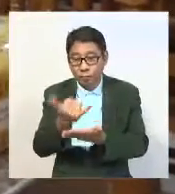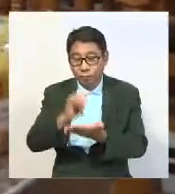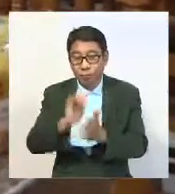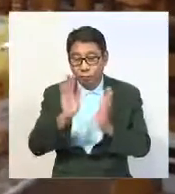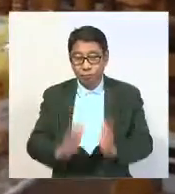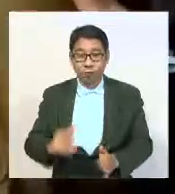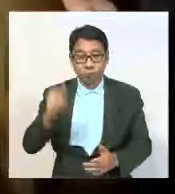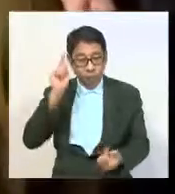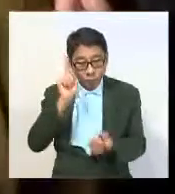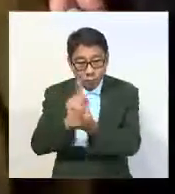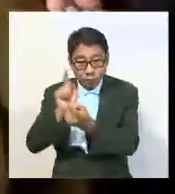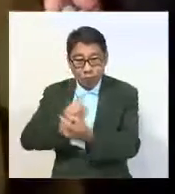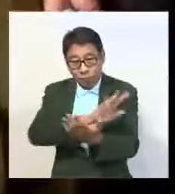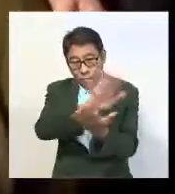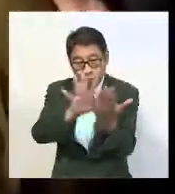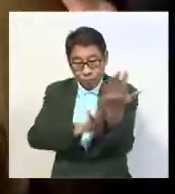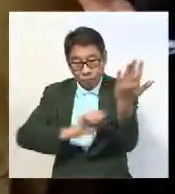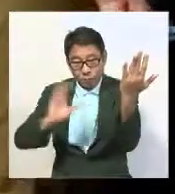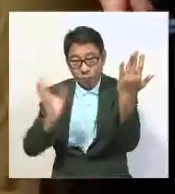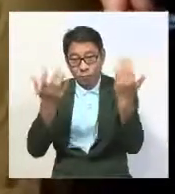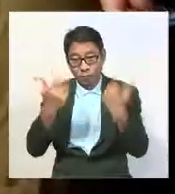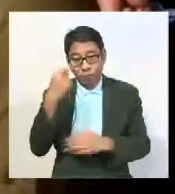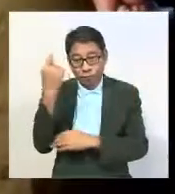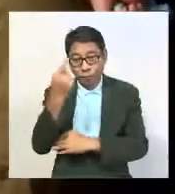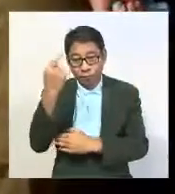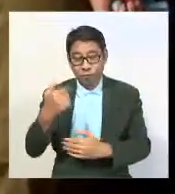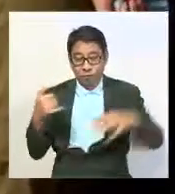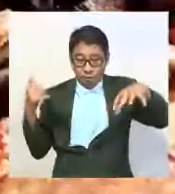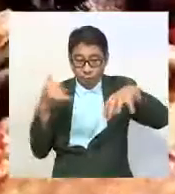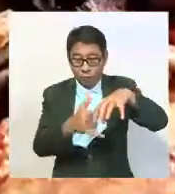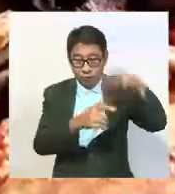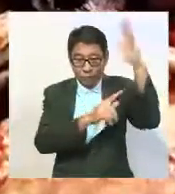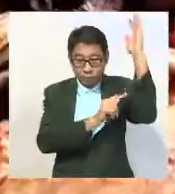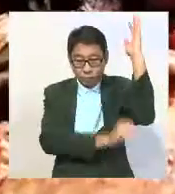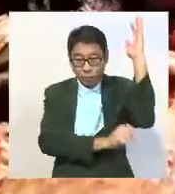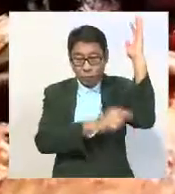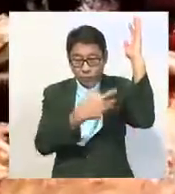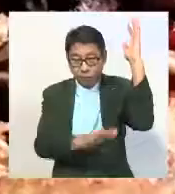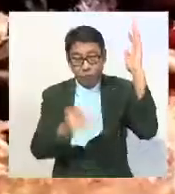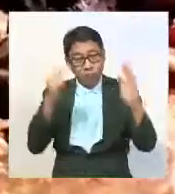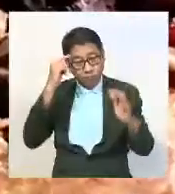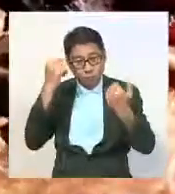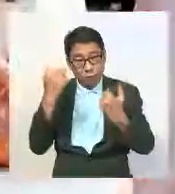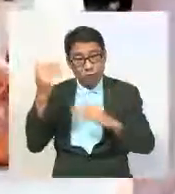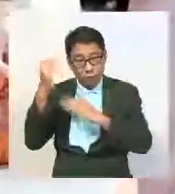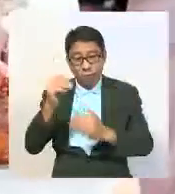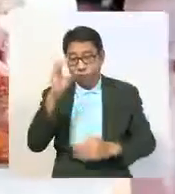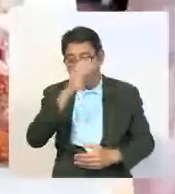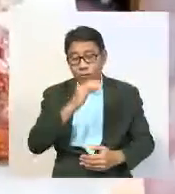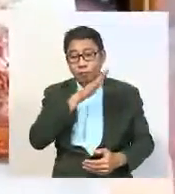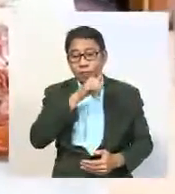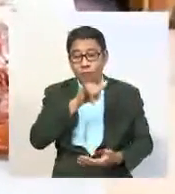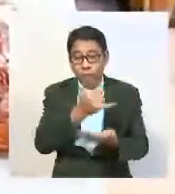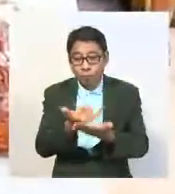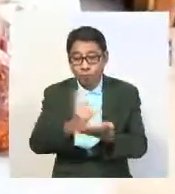ที่รู้จักของคนทั่วประเทศและทั่วโลกนักท่องเที่ยวส่วนใหญ่เมื่อเดินทางมาถึงจังหวัดตรังแล้วจึงพลาดไม่ได้ที่จะหาหมูย่างเมืองตรังม